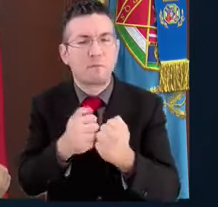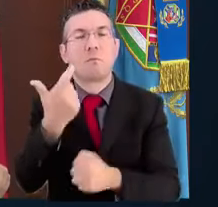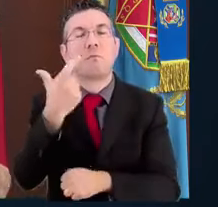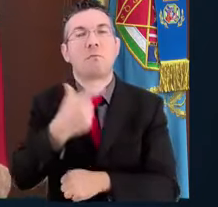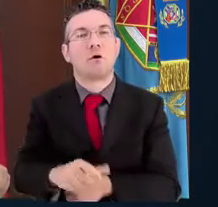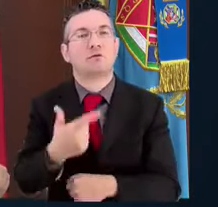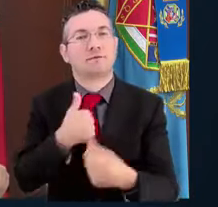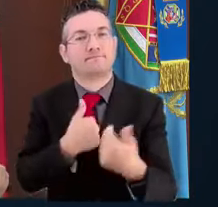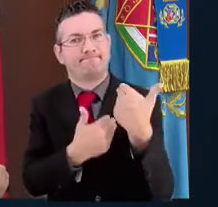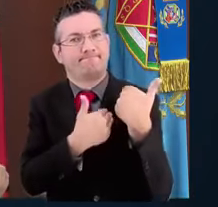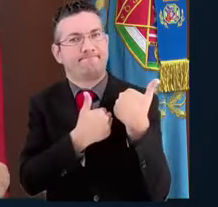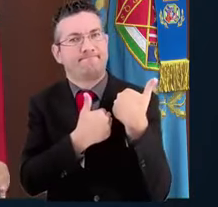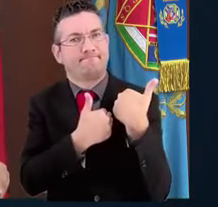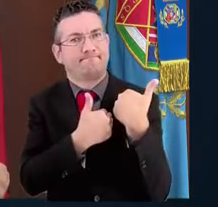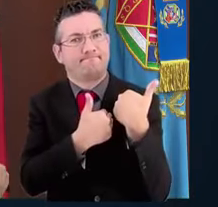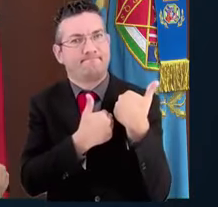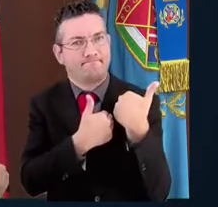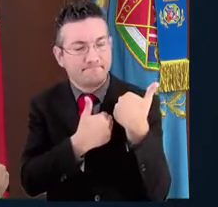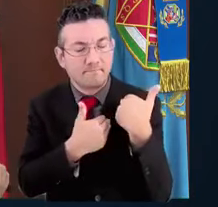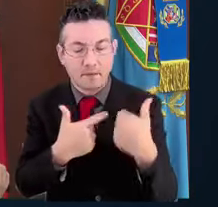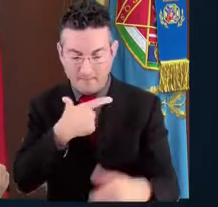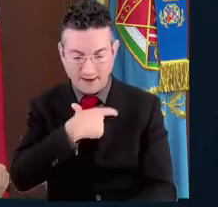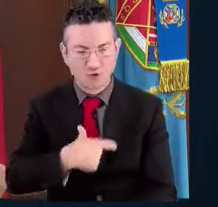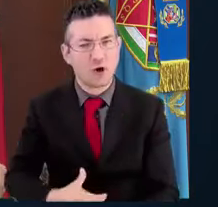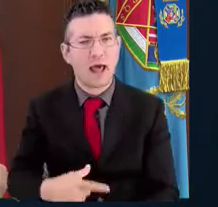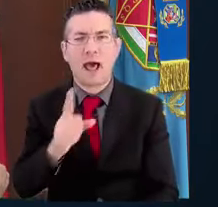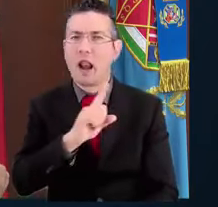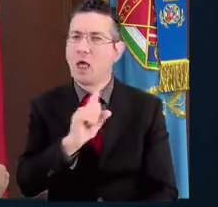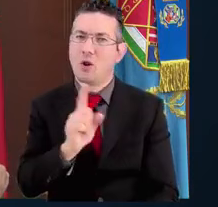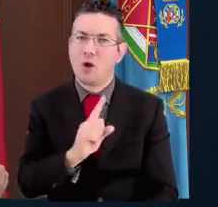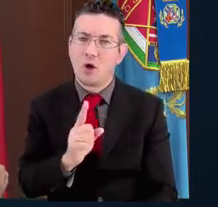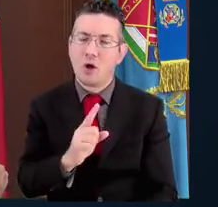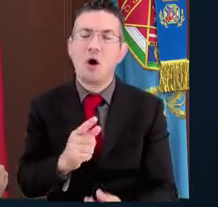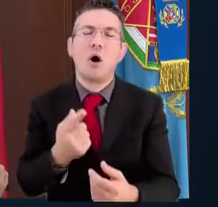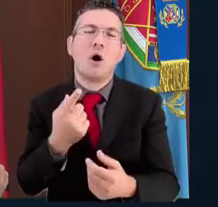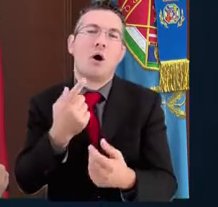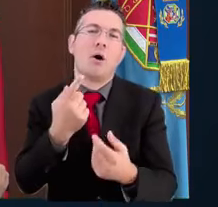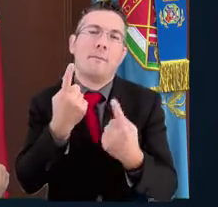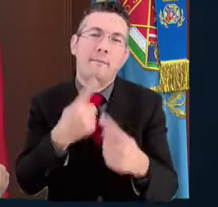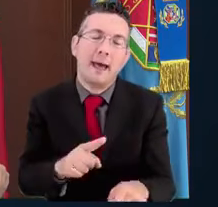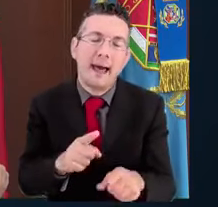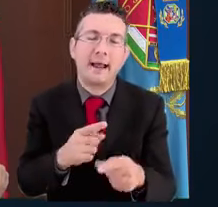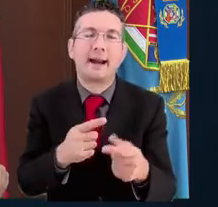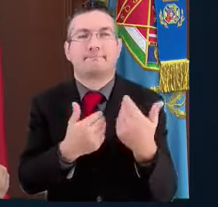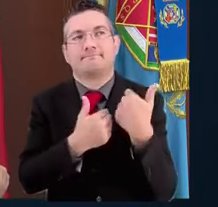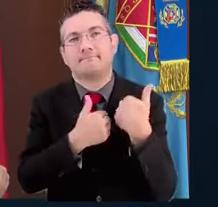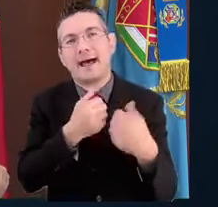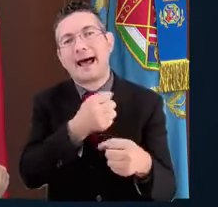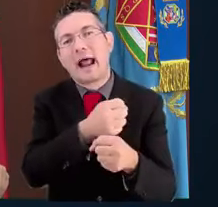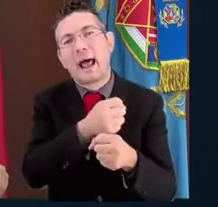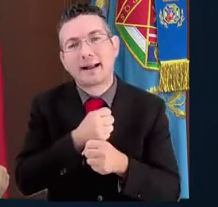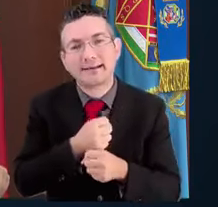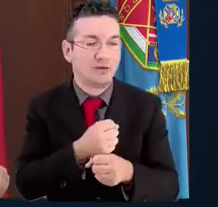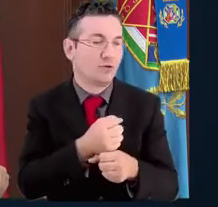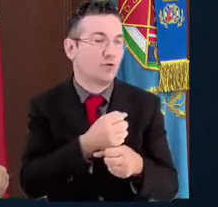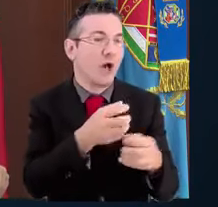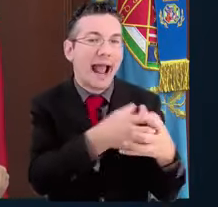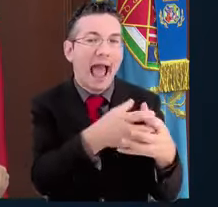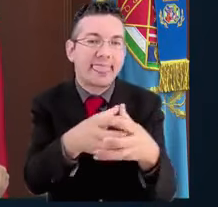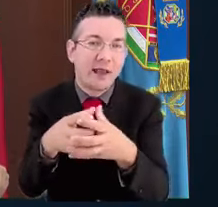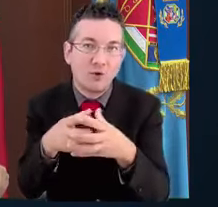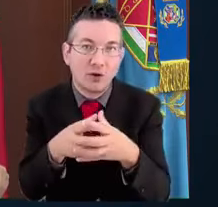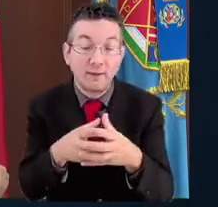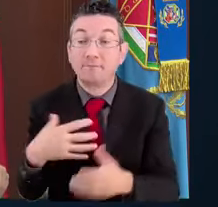nell'interesse non personale ma delle categorie e dei territori che rappresento allora dico all'assessore corrado che